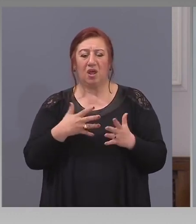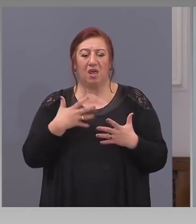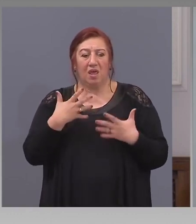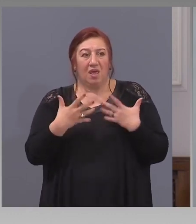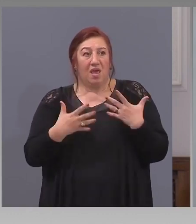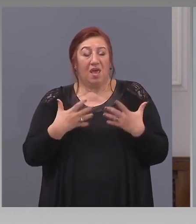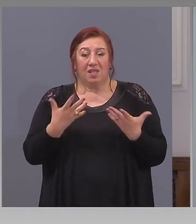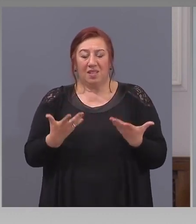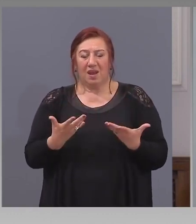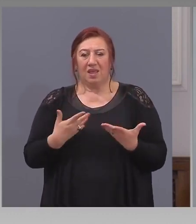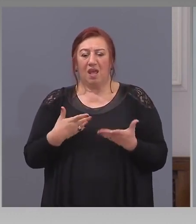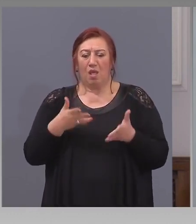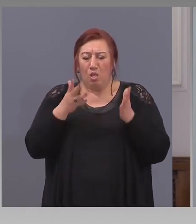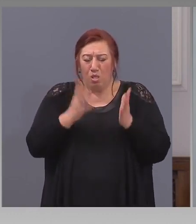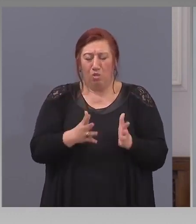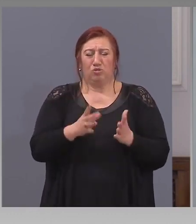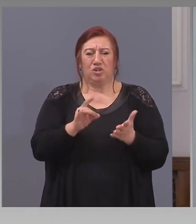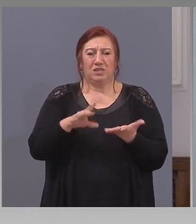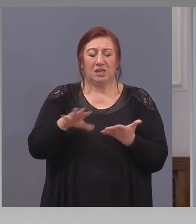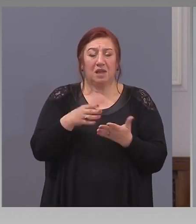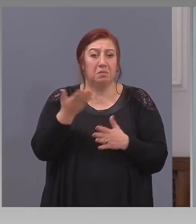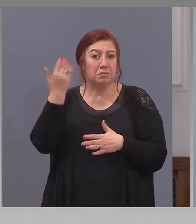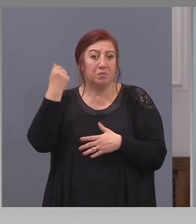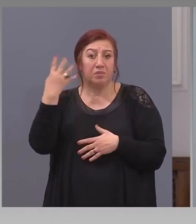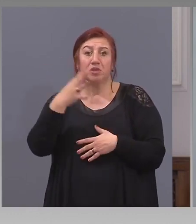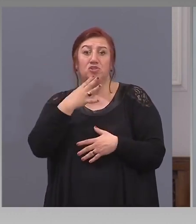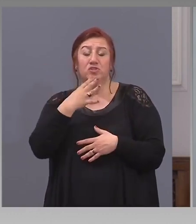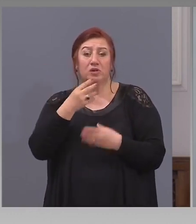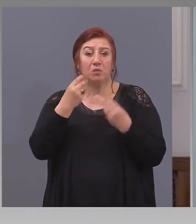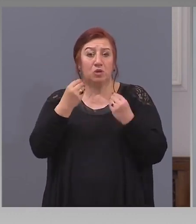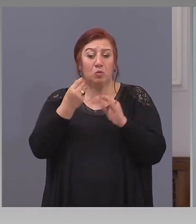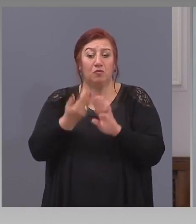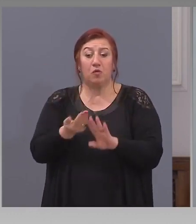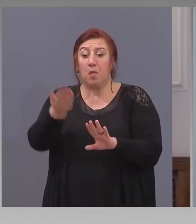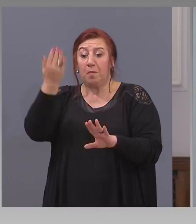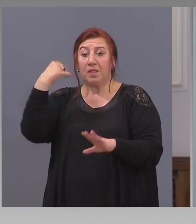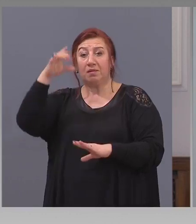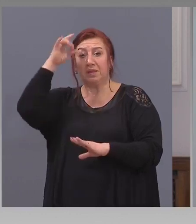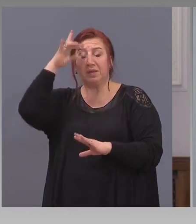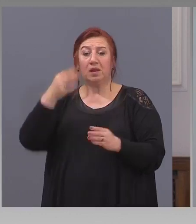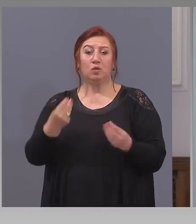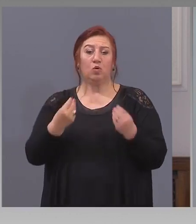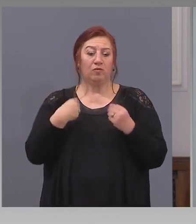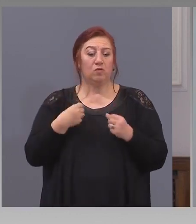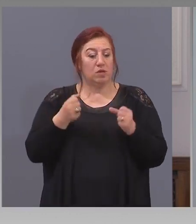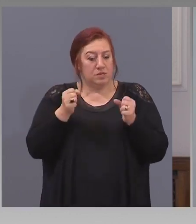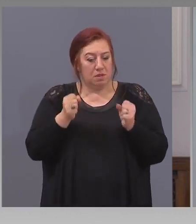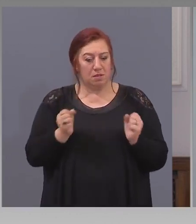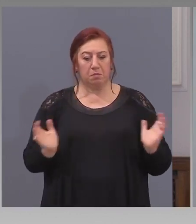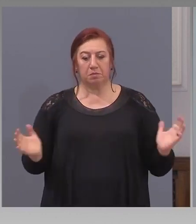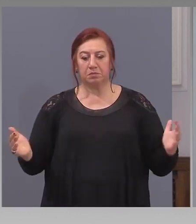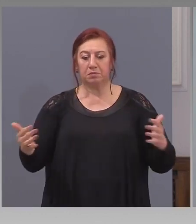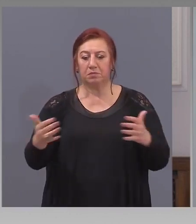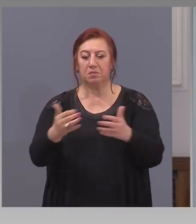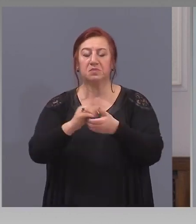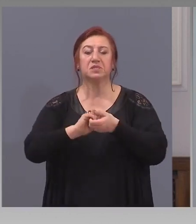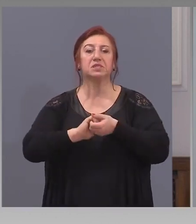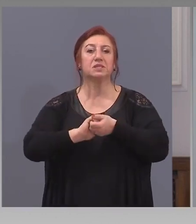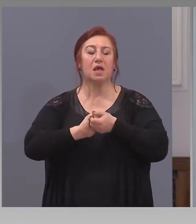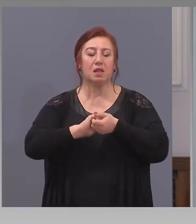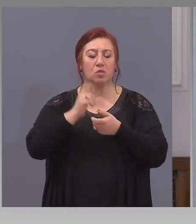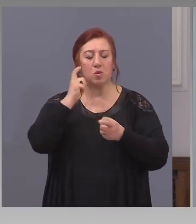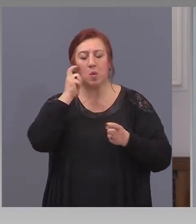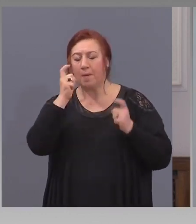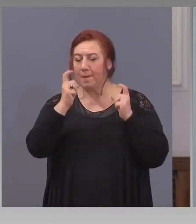Колко по-хубаво беше в четвъртък, нали? Колко беше по-хубаво миналата неделя? Седиме заедно,